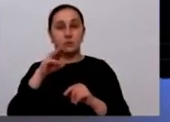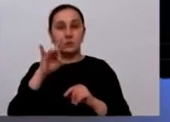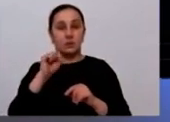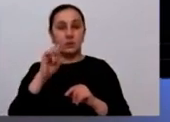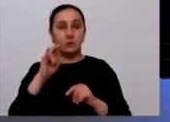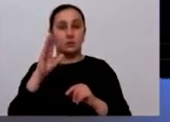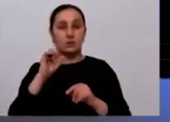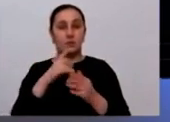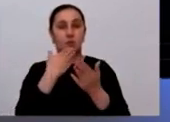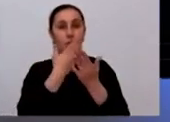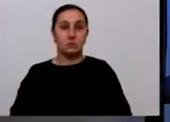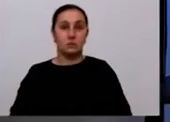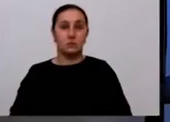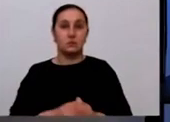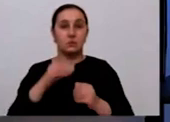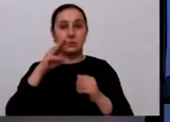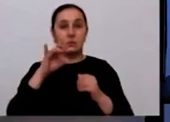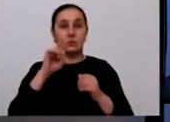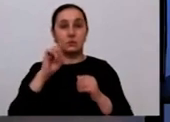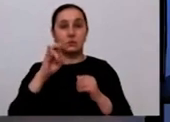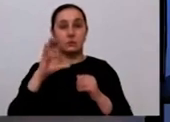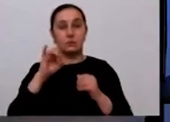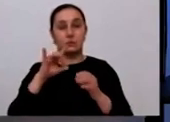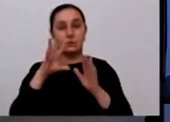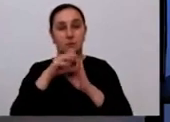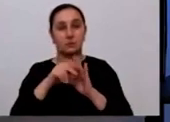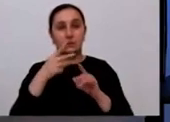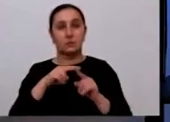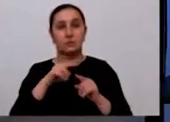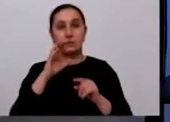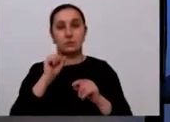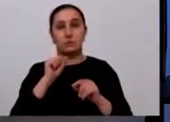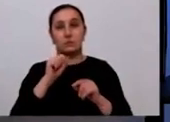transformatsiyaga yana murojaat qilamiz. Transformatsiyaga kirdik va